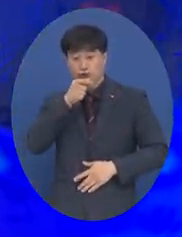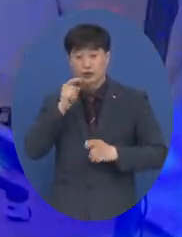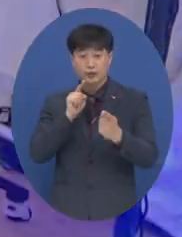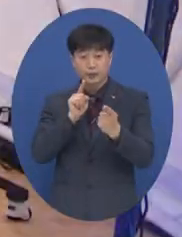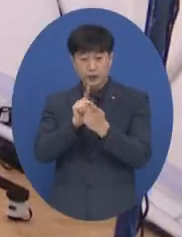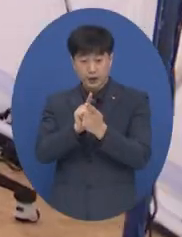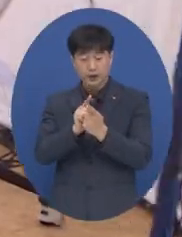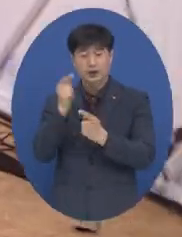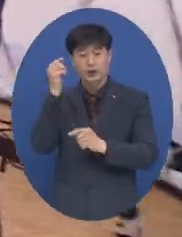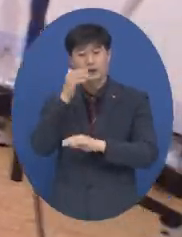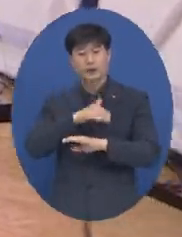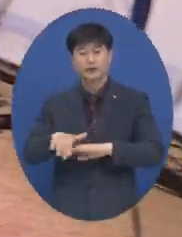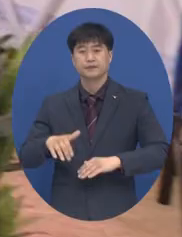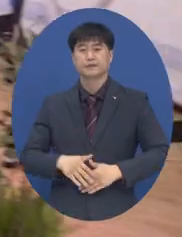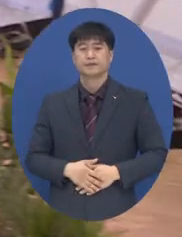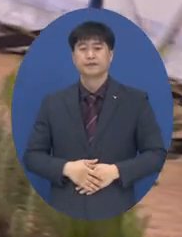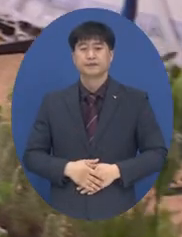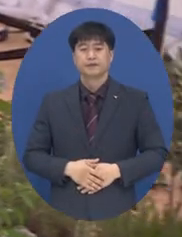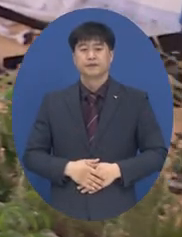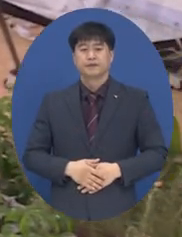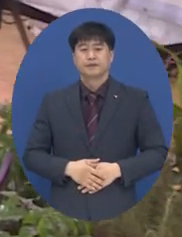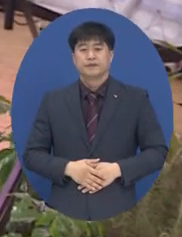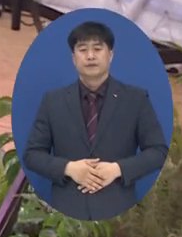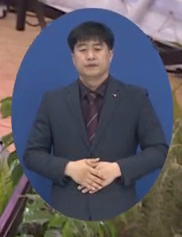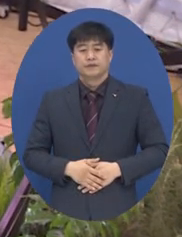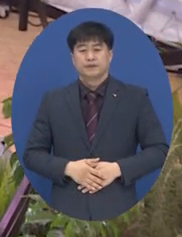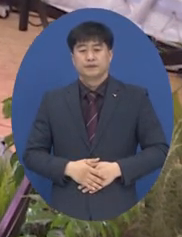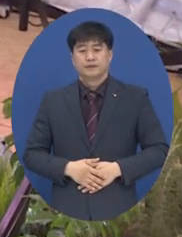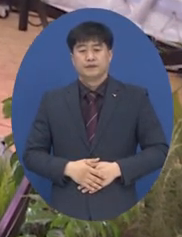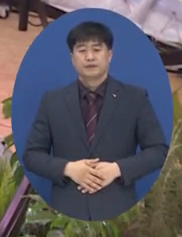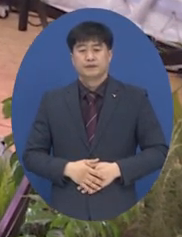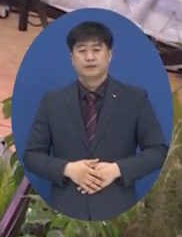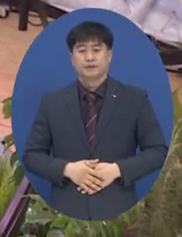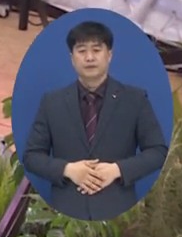딱 경 규슈 tv 최창수 입니다